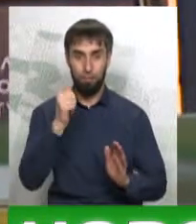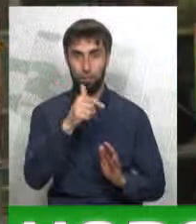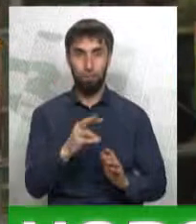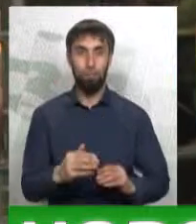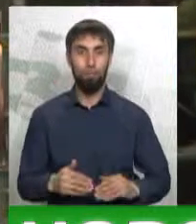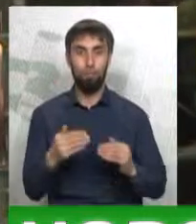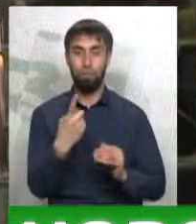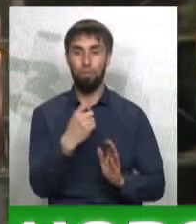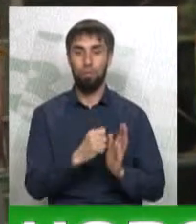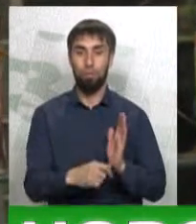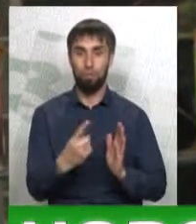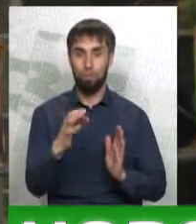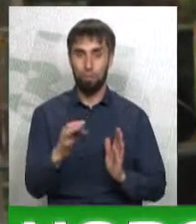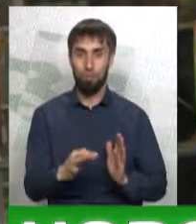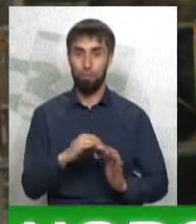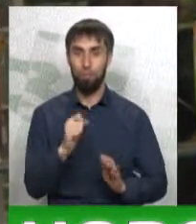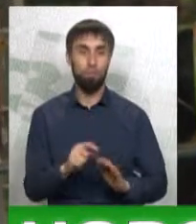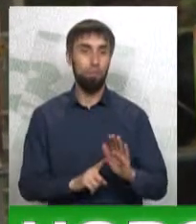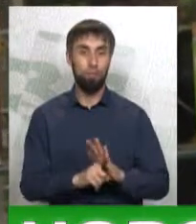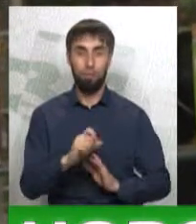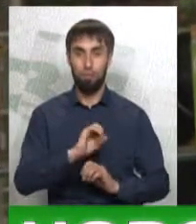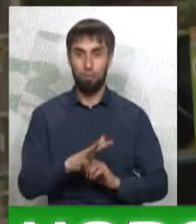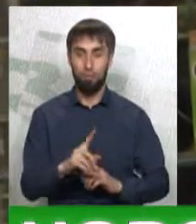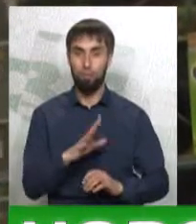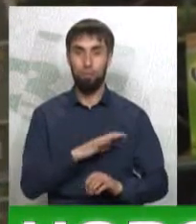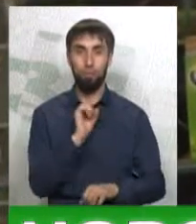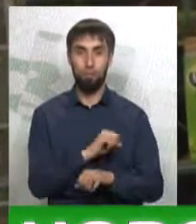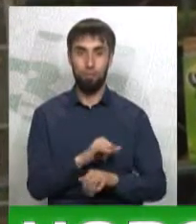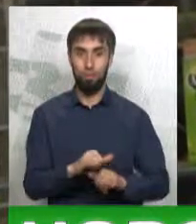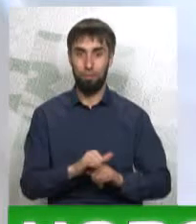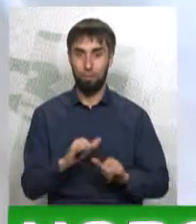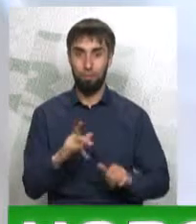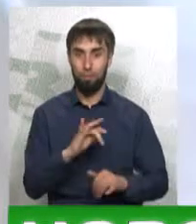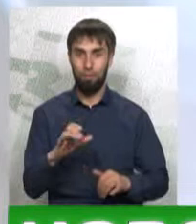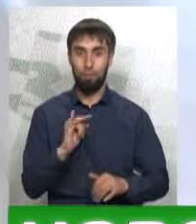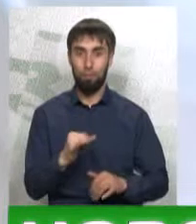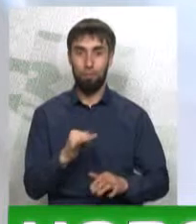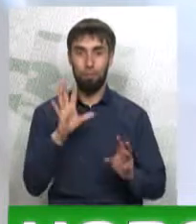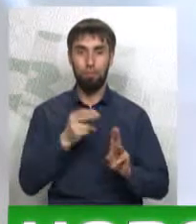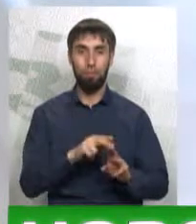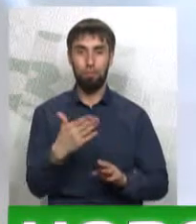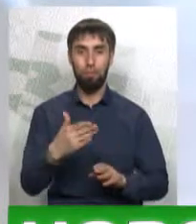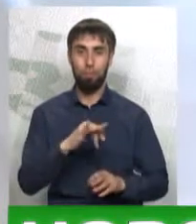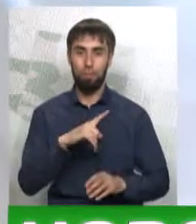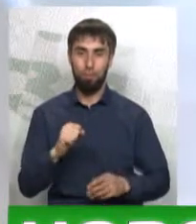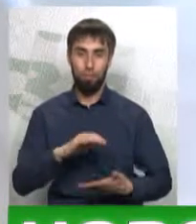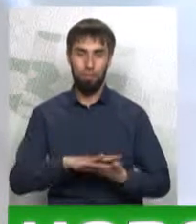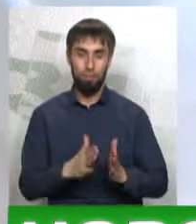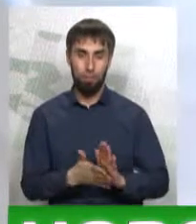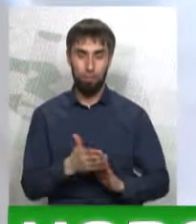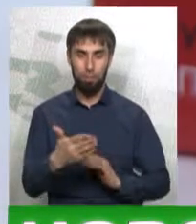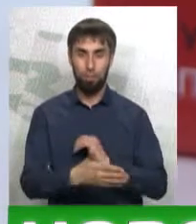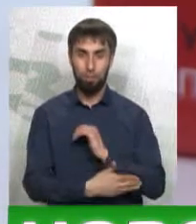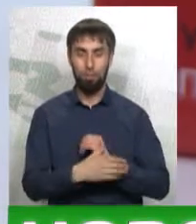на 161% из-за начала пандемии. Чтобы остановить распространение вируса и все вытекающие из эпидситуации